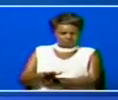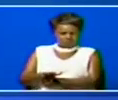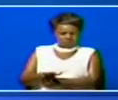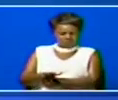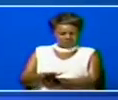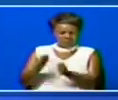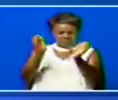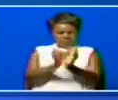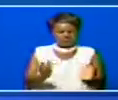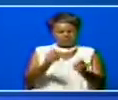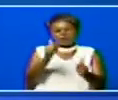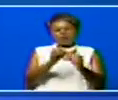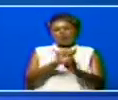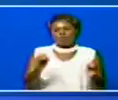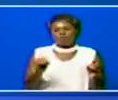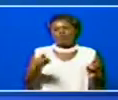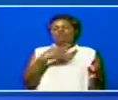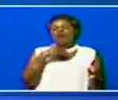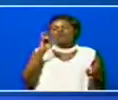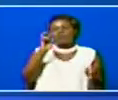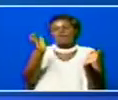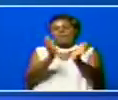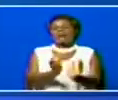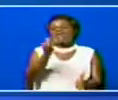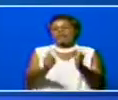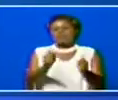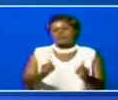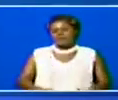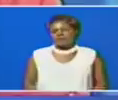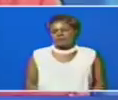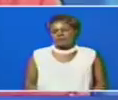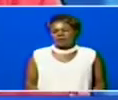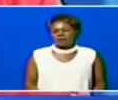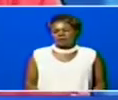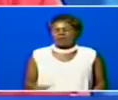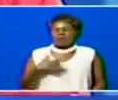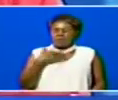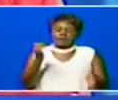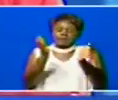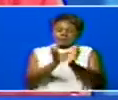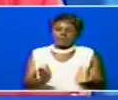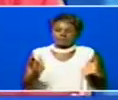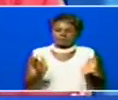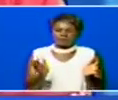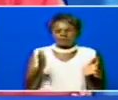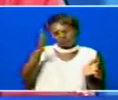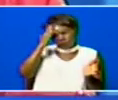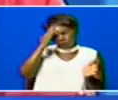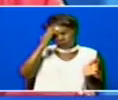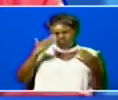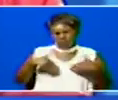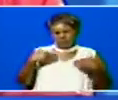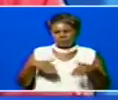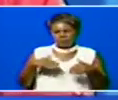Wewe binafsi ungependa hatua kama zipi uzione zinachukuliwa dhidi ya wahusika wa dhulma? Ningependa hatua ichukuliwe. Unajua watu